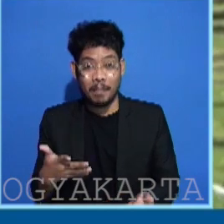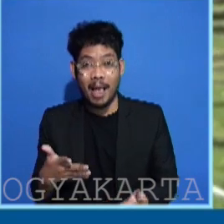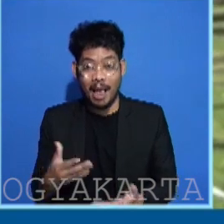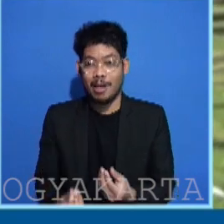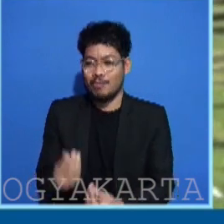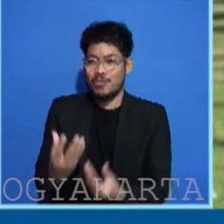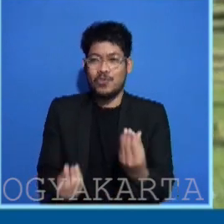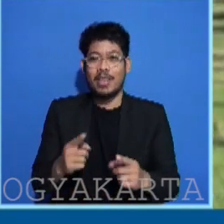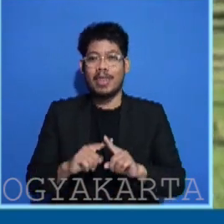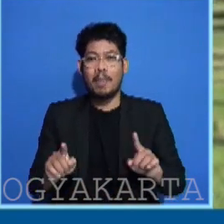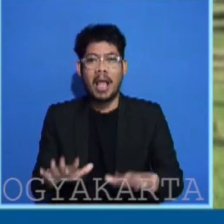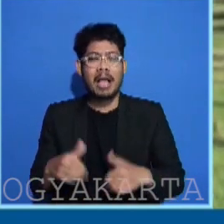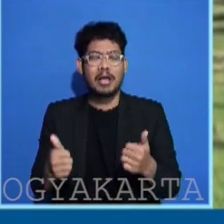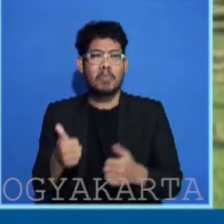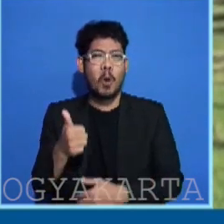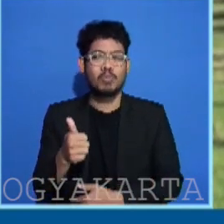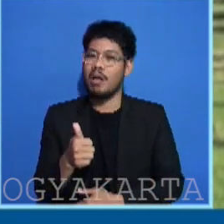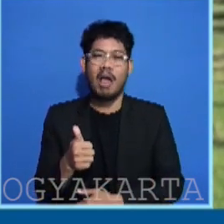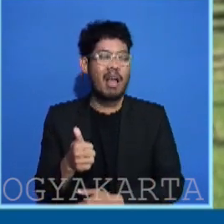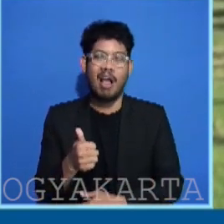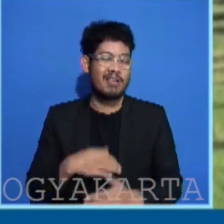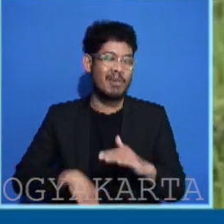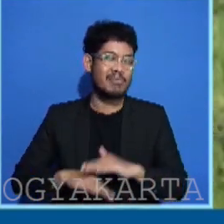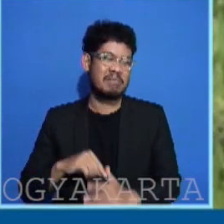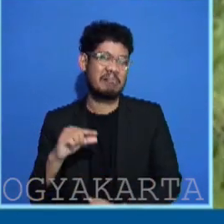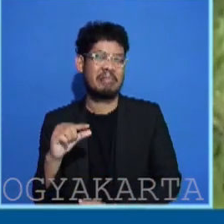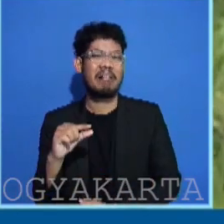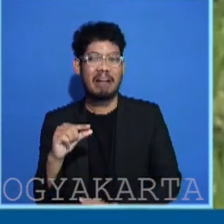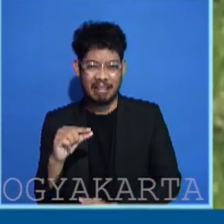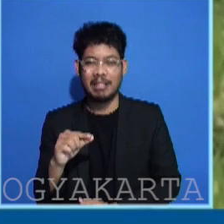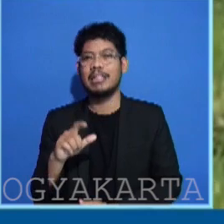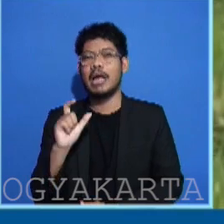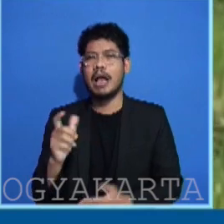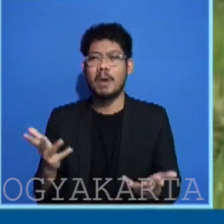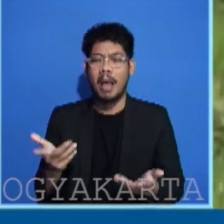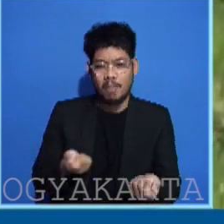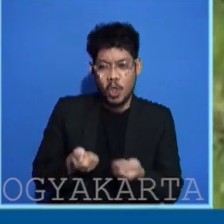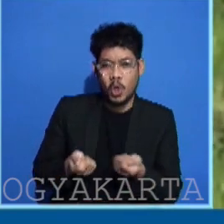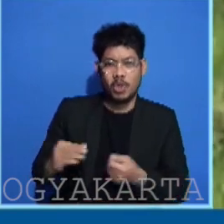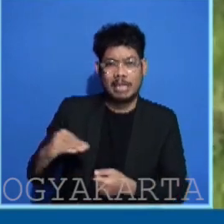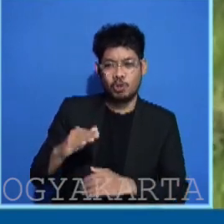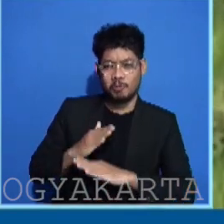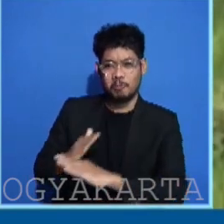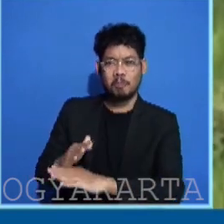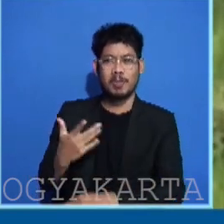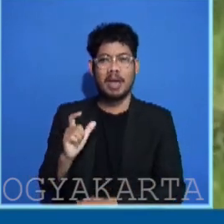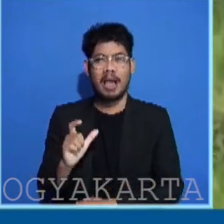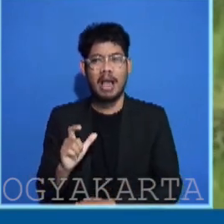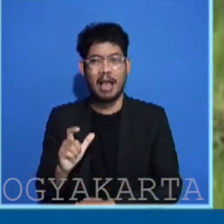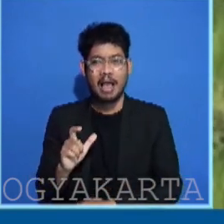asli pun ugigirang maksimal ngendaleni omo tikus ing lahan olah tetanen mboten cekap namun